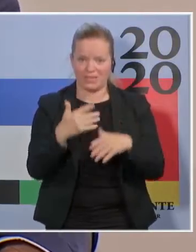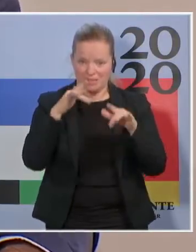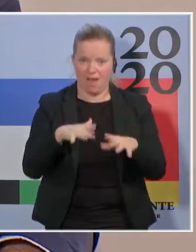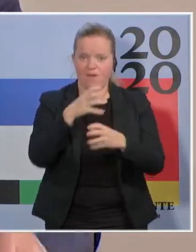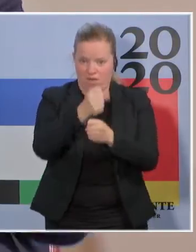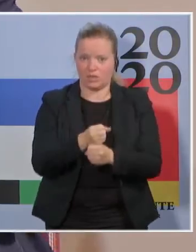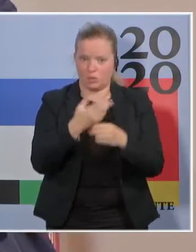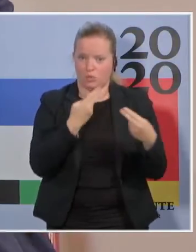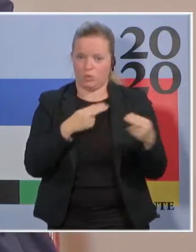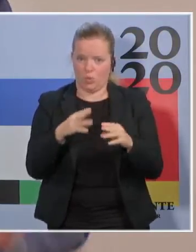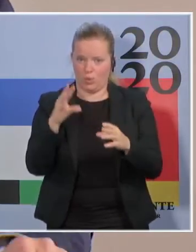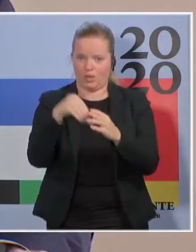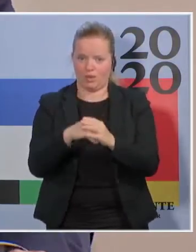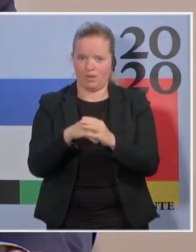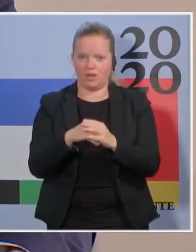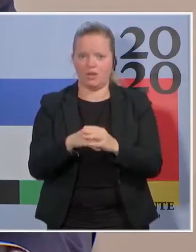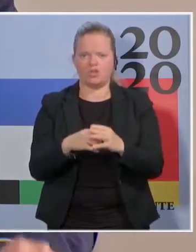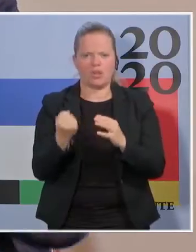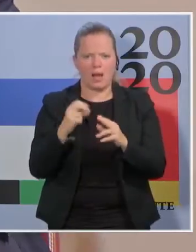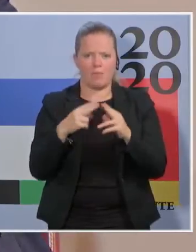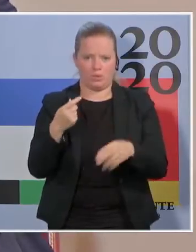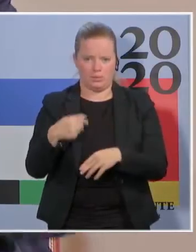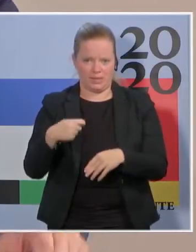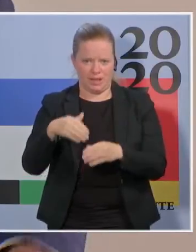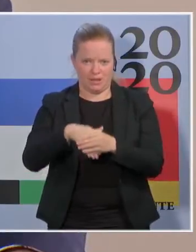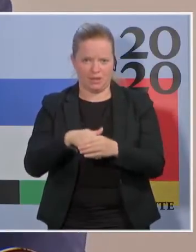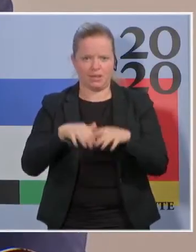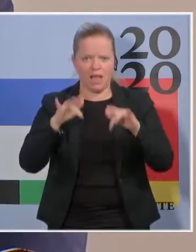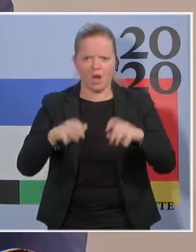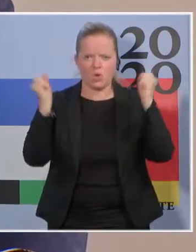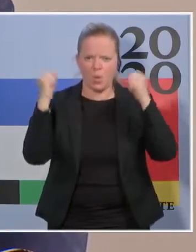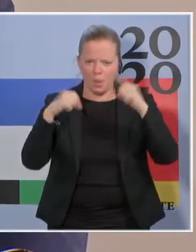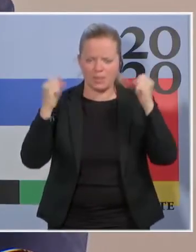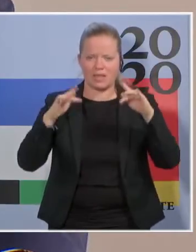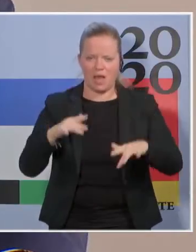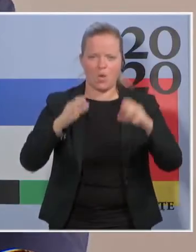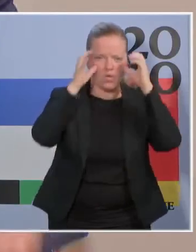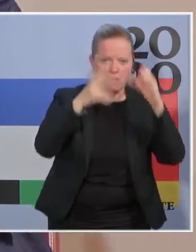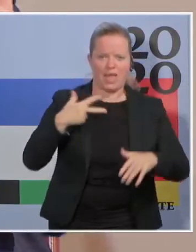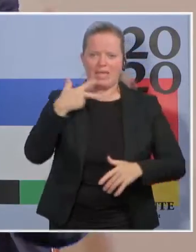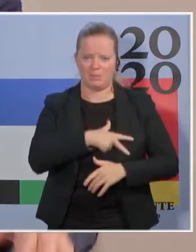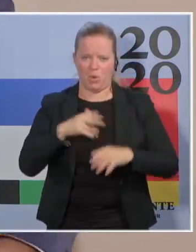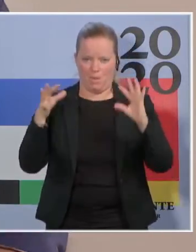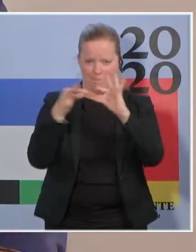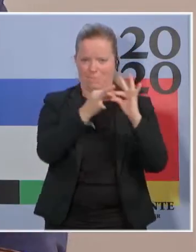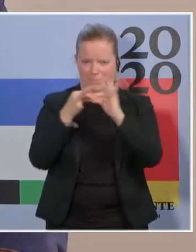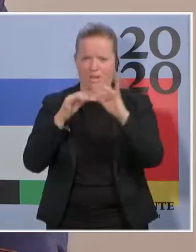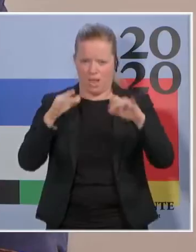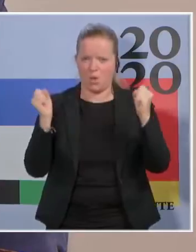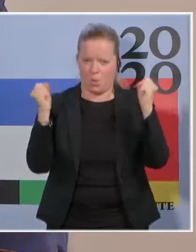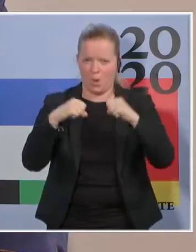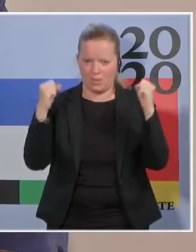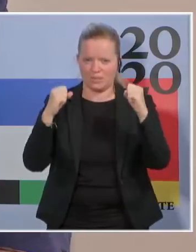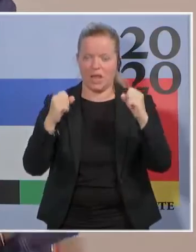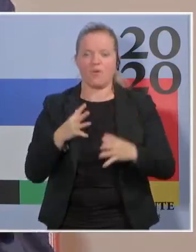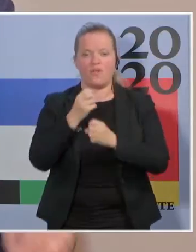war schon damals in den allerersten Tagen der Zweiten Republik ein Kompromiss zwischen ÖVP und SPÖ. Wir auch die Verfassung